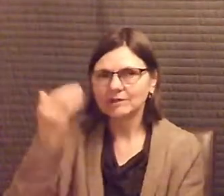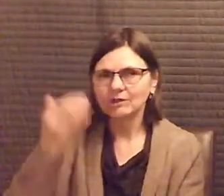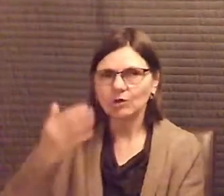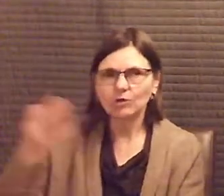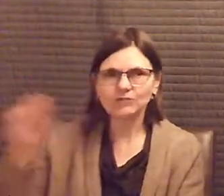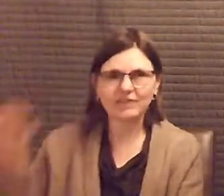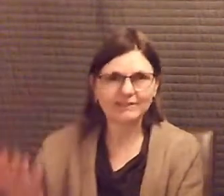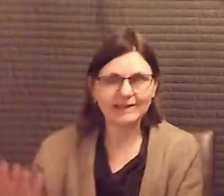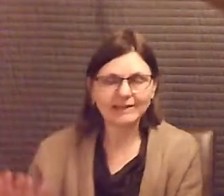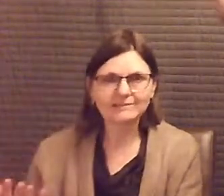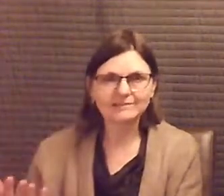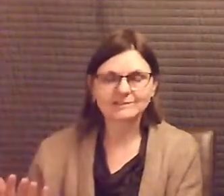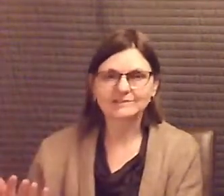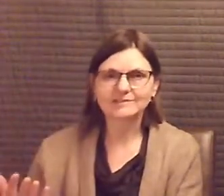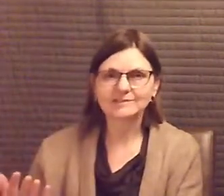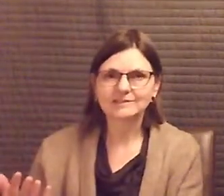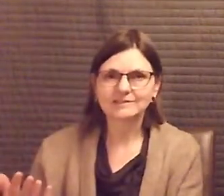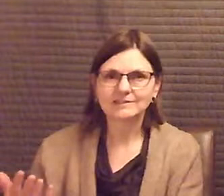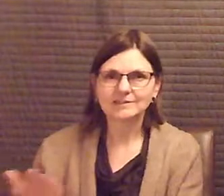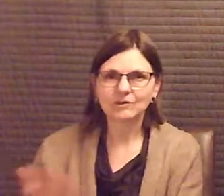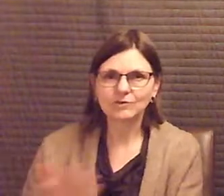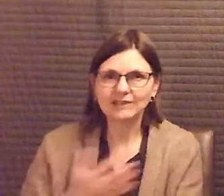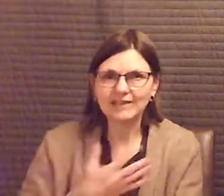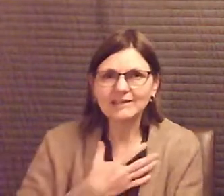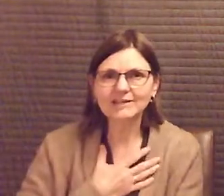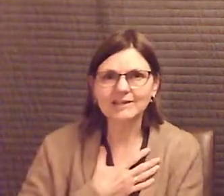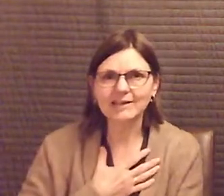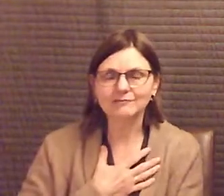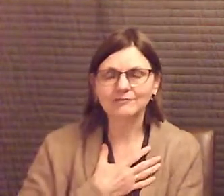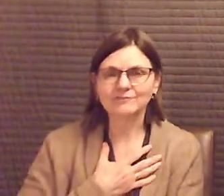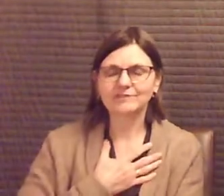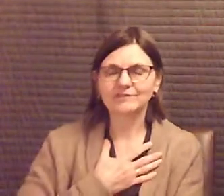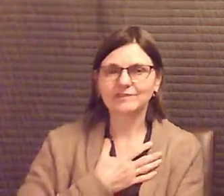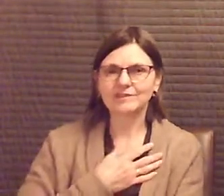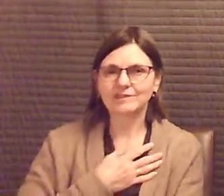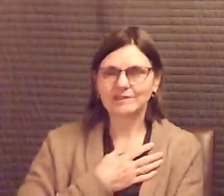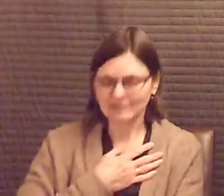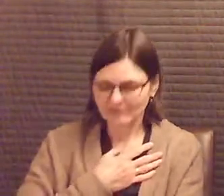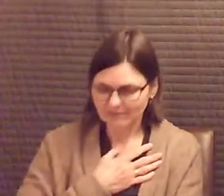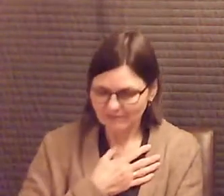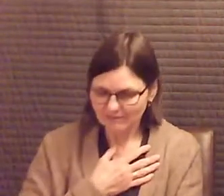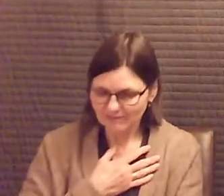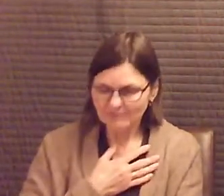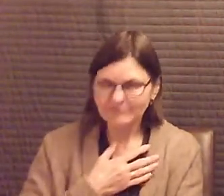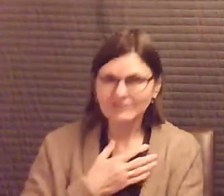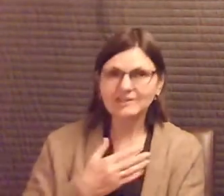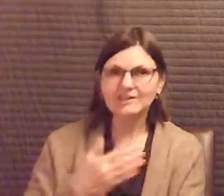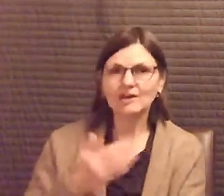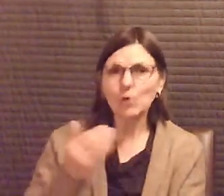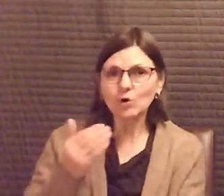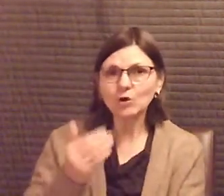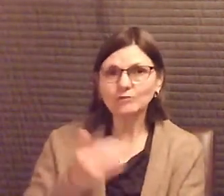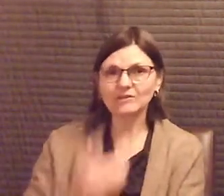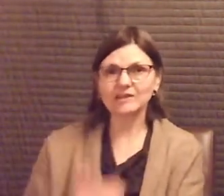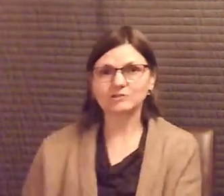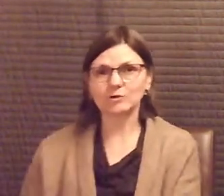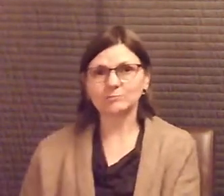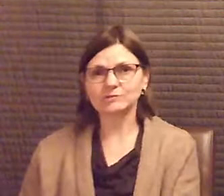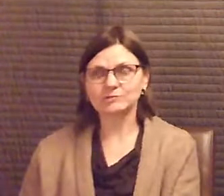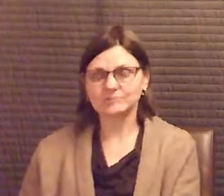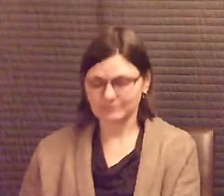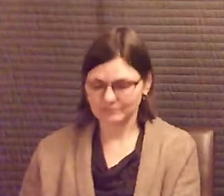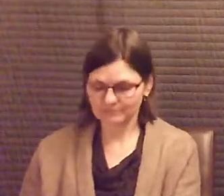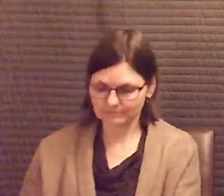ons intellect houden in een live ons innerlijke leven met haar dit familie verleden ongeloof in de tijd